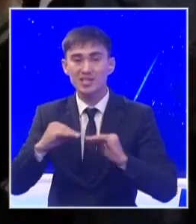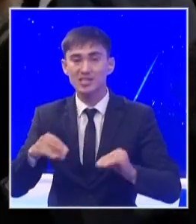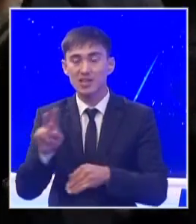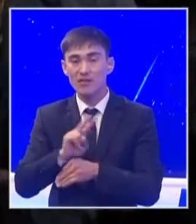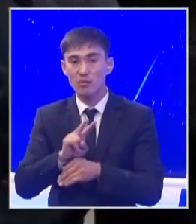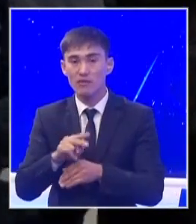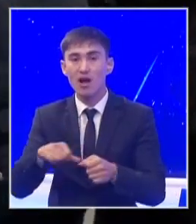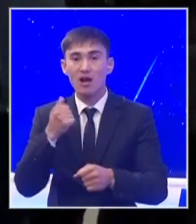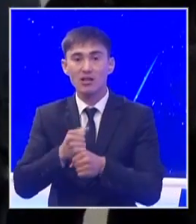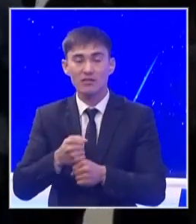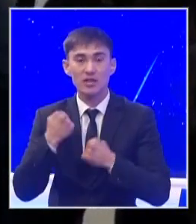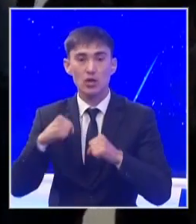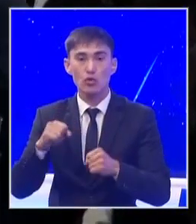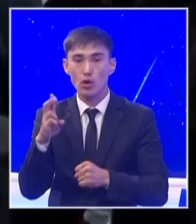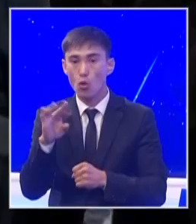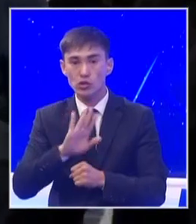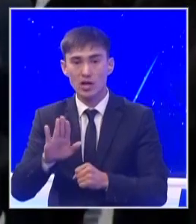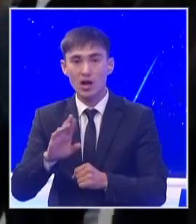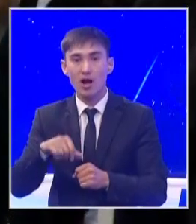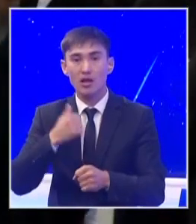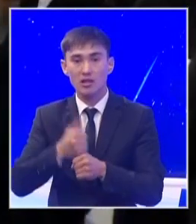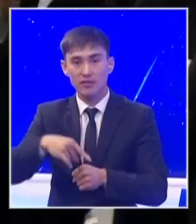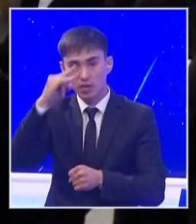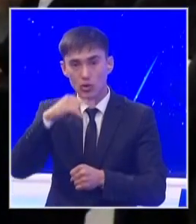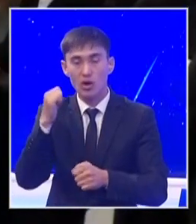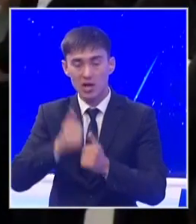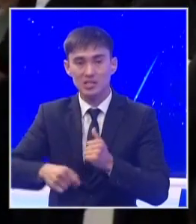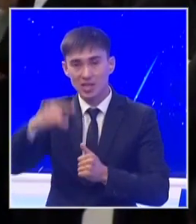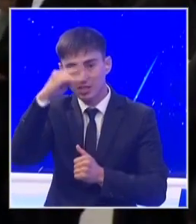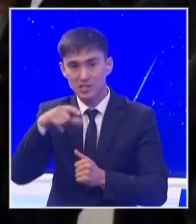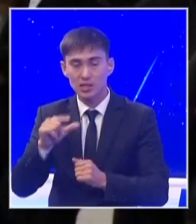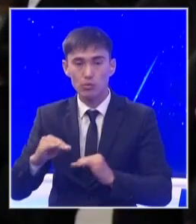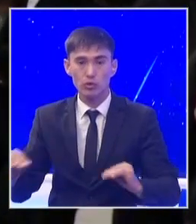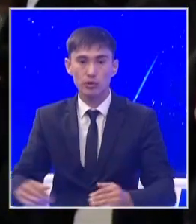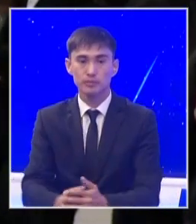фильмов. Ведь главный герой не Кожа, главный герой картины – каждый казахский ребенок.